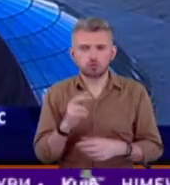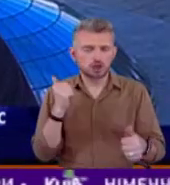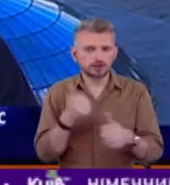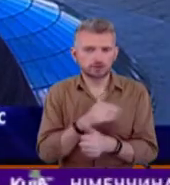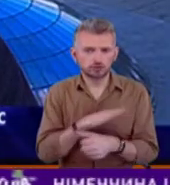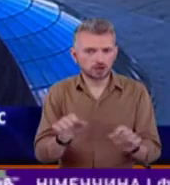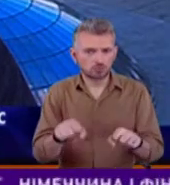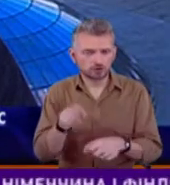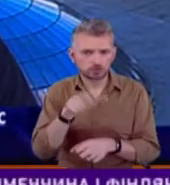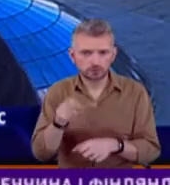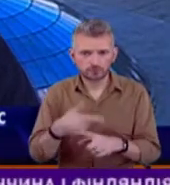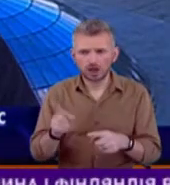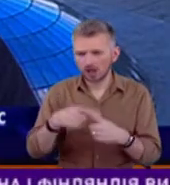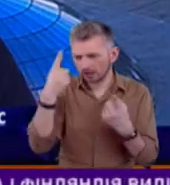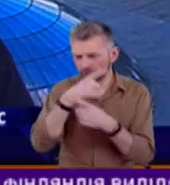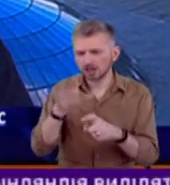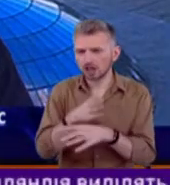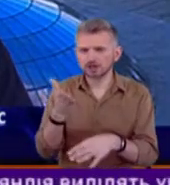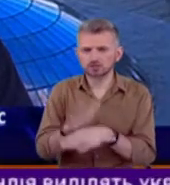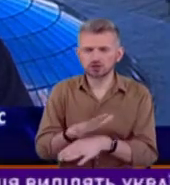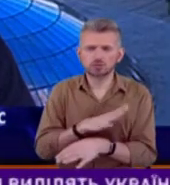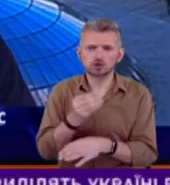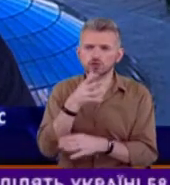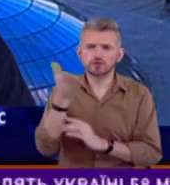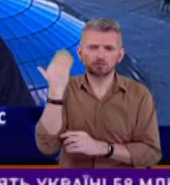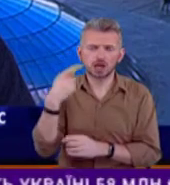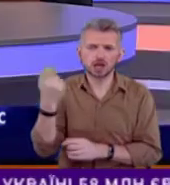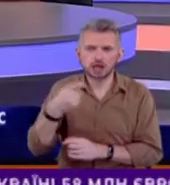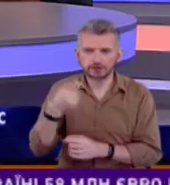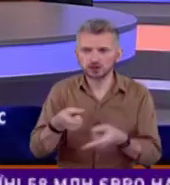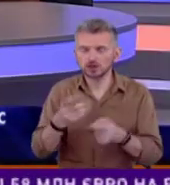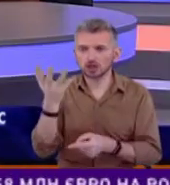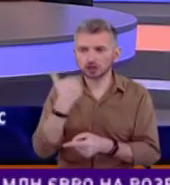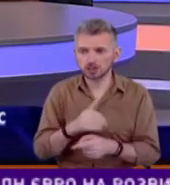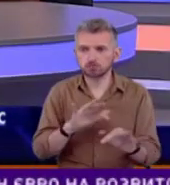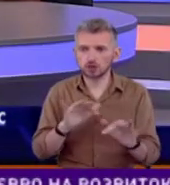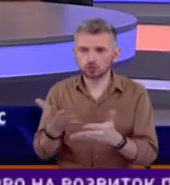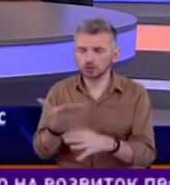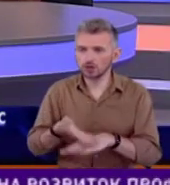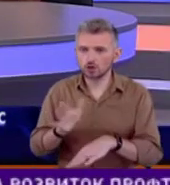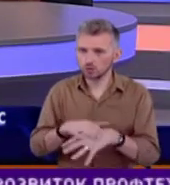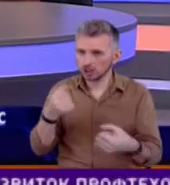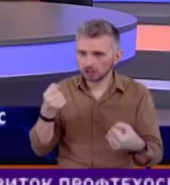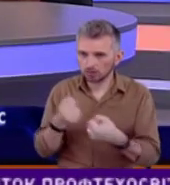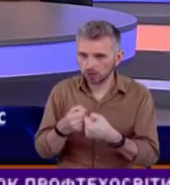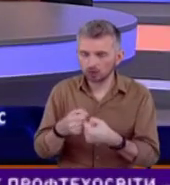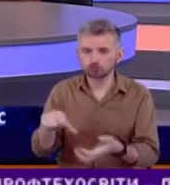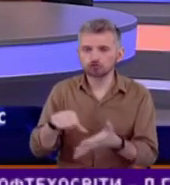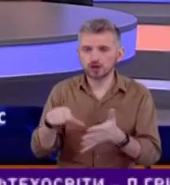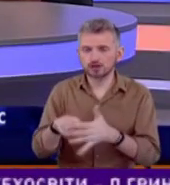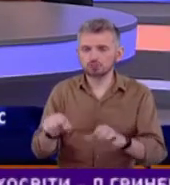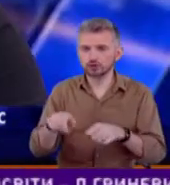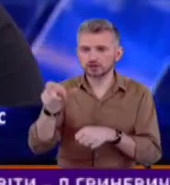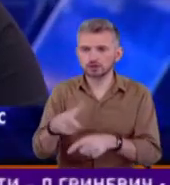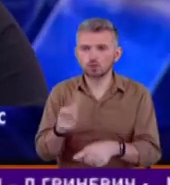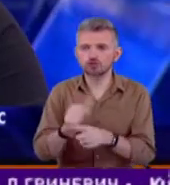наздоганяти мотоциклістів. Ну, це внегласне розпорядження було ще в времена ГАІ, і дійсно, коли відбувається тяжоле ДТП з участием мотоциклиста,